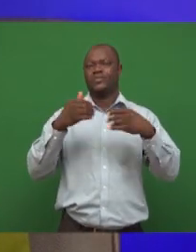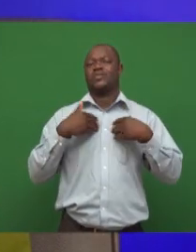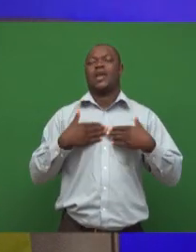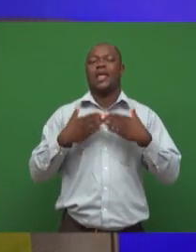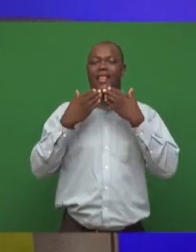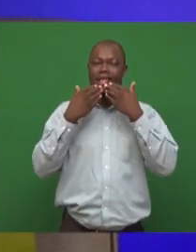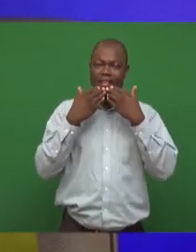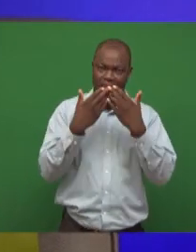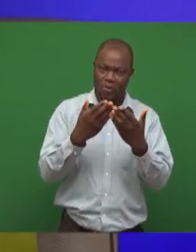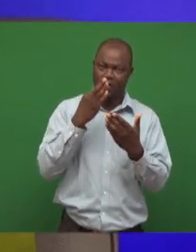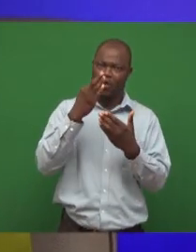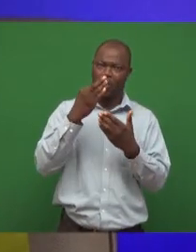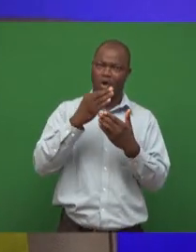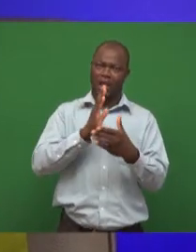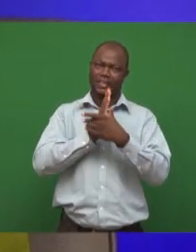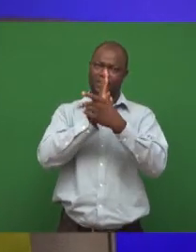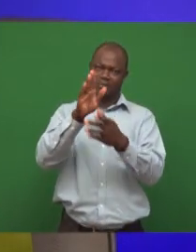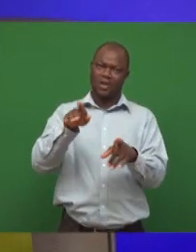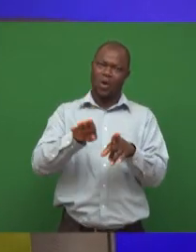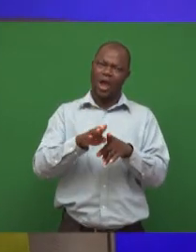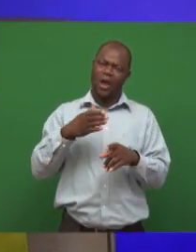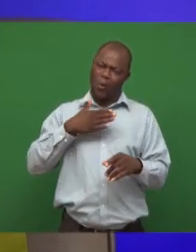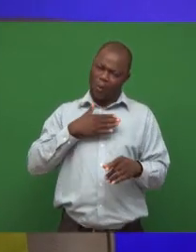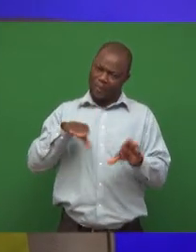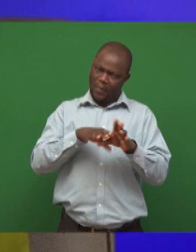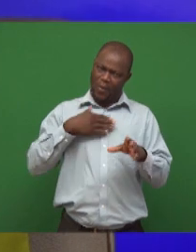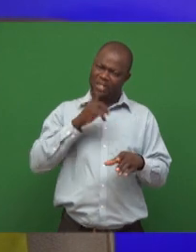vadare vedu kuti vazvisume kwatiri zvekuti vanobata sei.